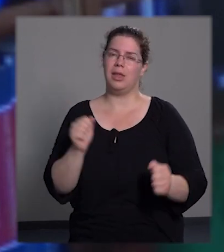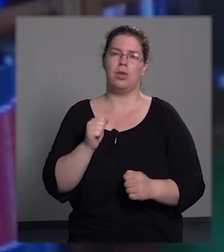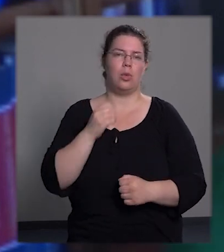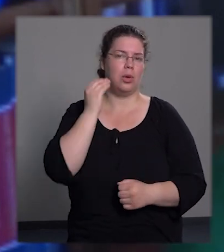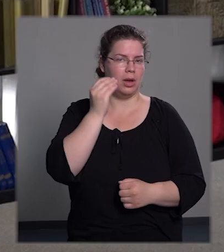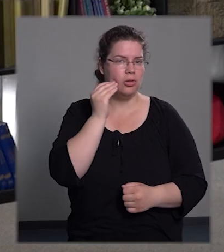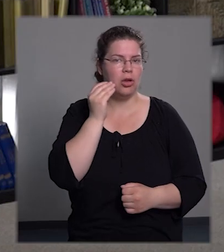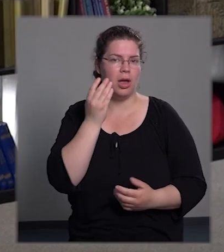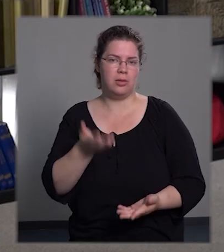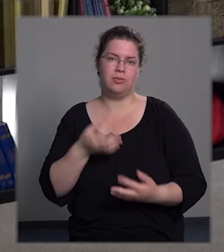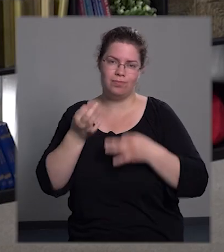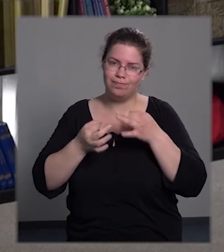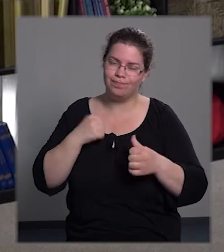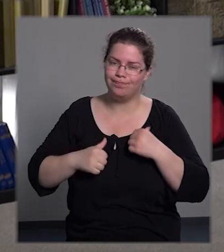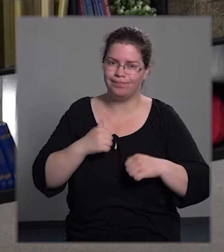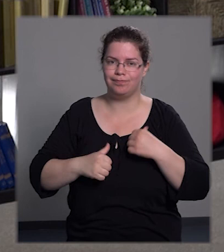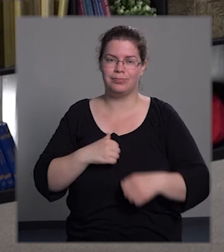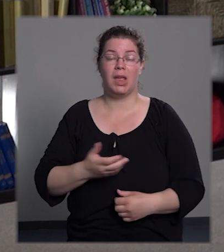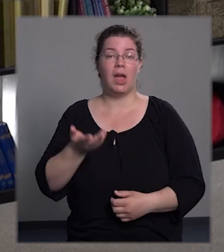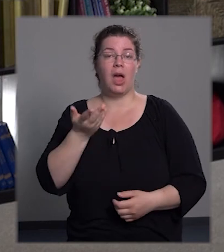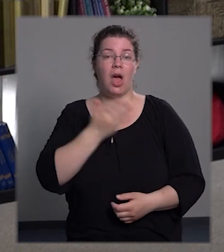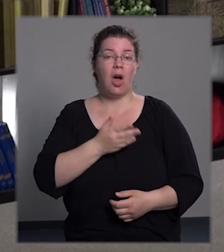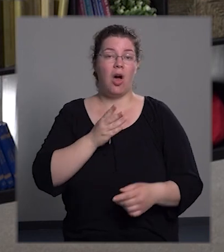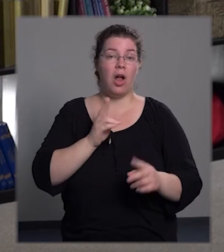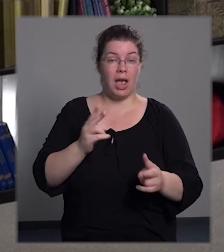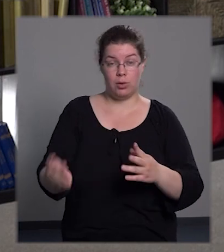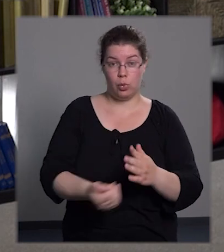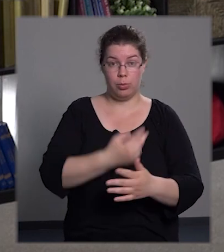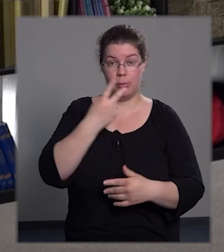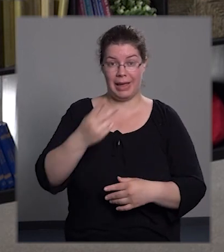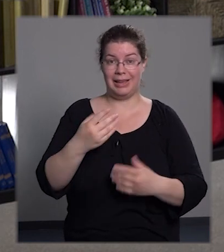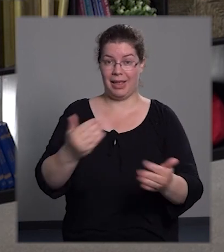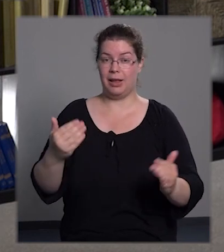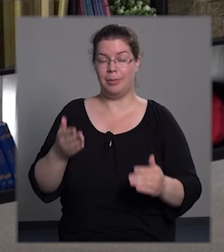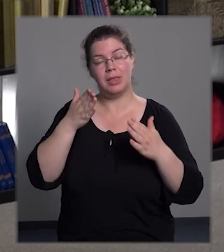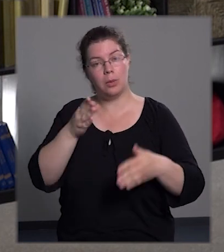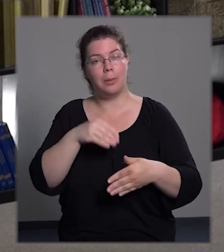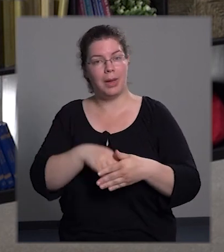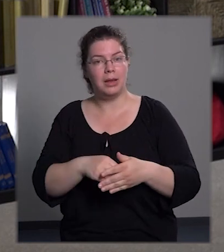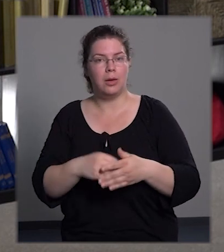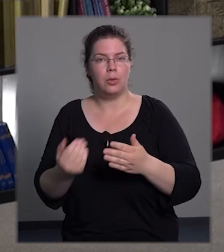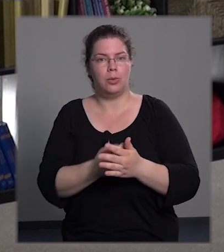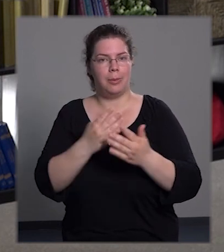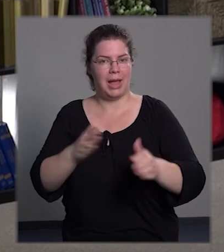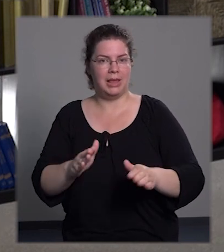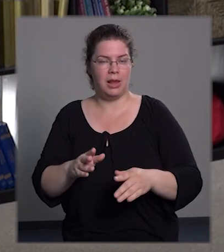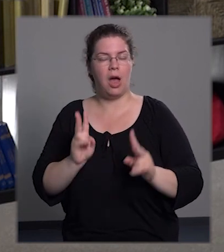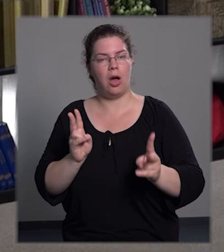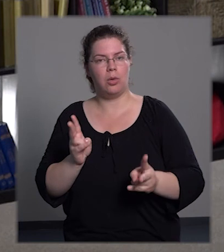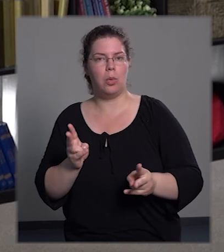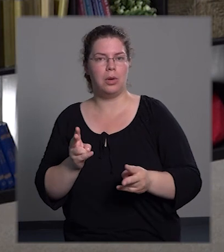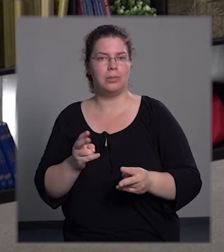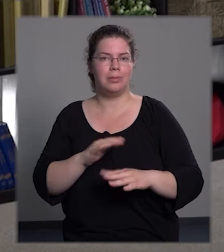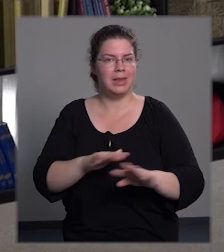keserves. Hát akik majd, ha újból meg lehet nézni a kiállítást, bízunk benne, hogy minél hamarabb újból mennyit, akkor minden bizonnyal